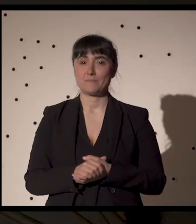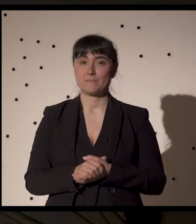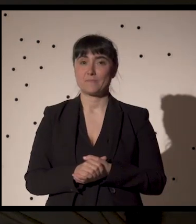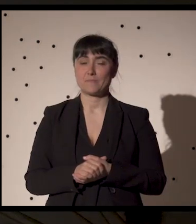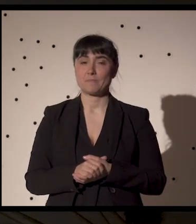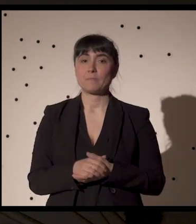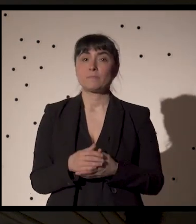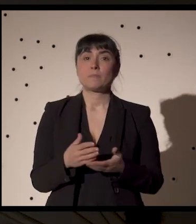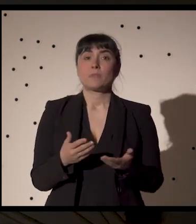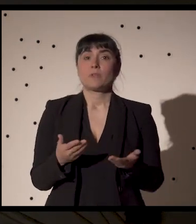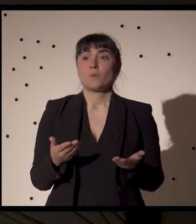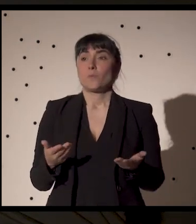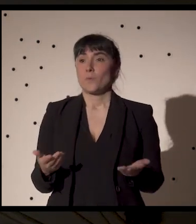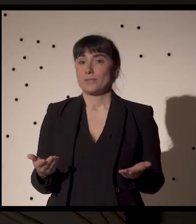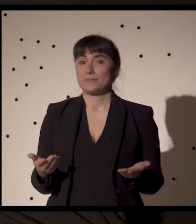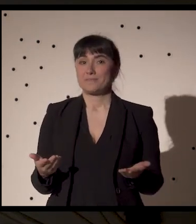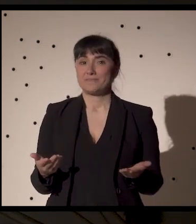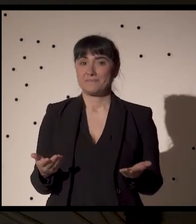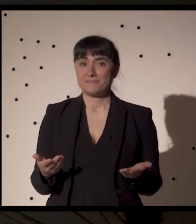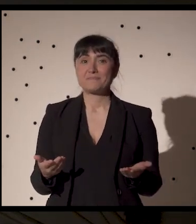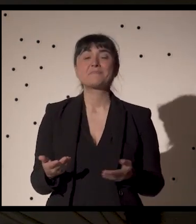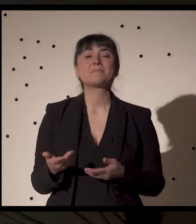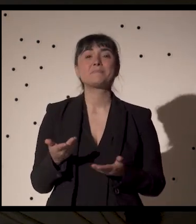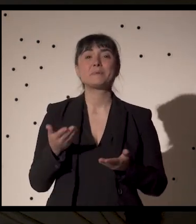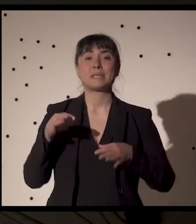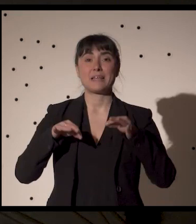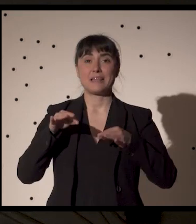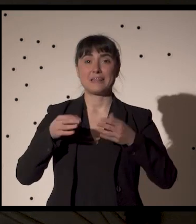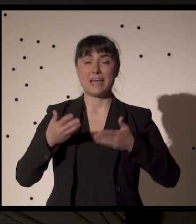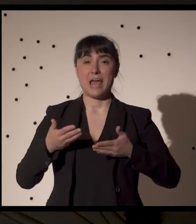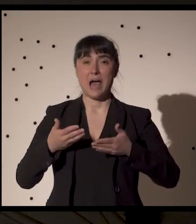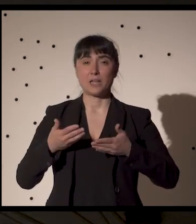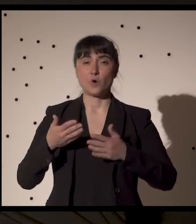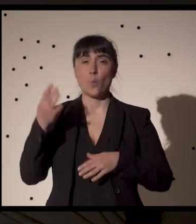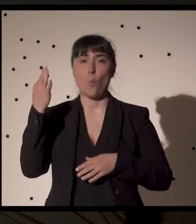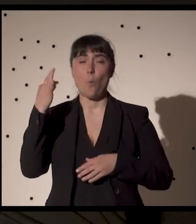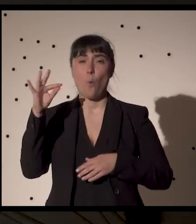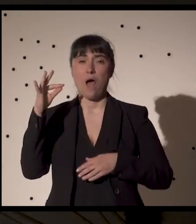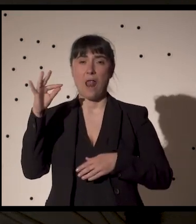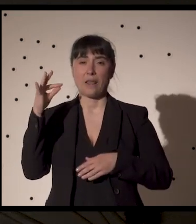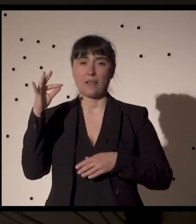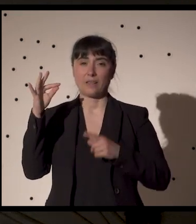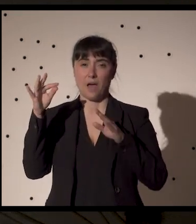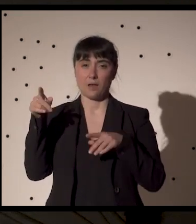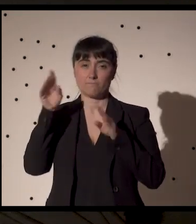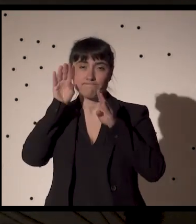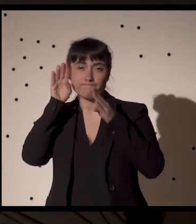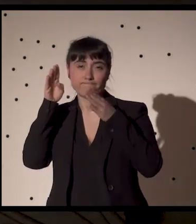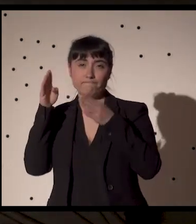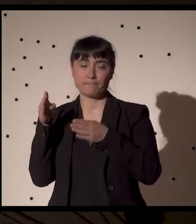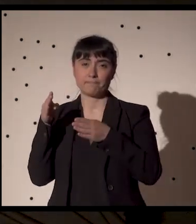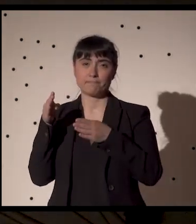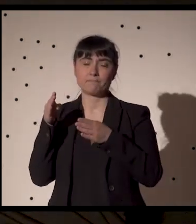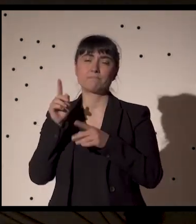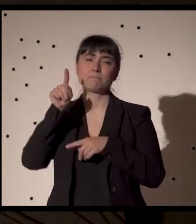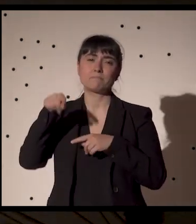confermando quella che non soltanto la vocazione del piccolo alla qualità dell'offerta culturale ma anche al ruolo civile che il